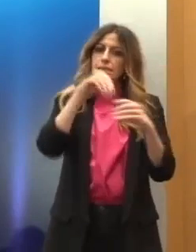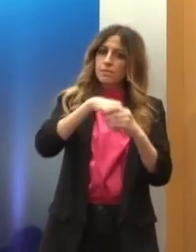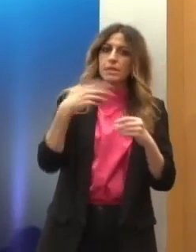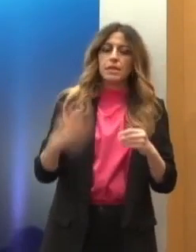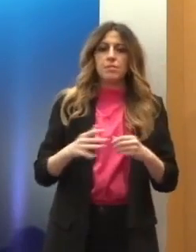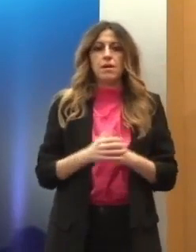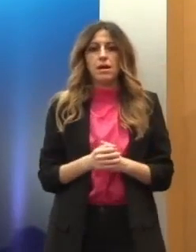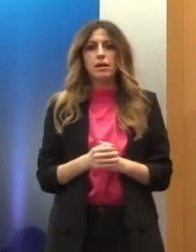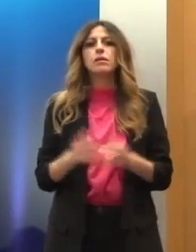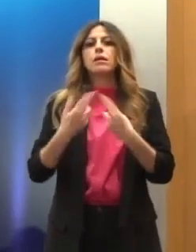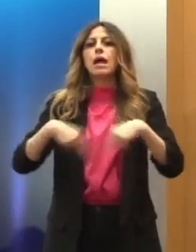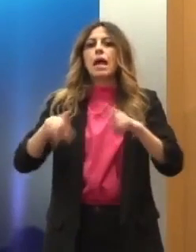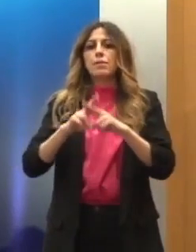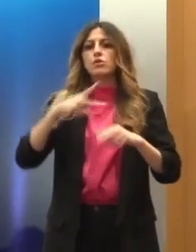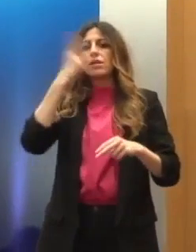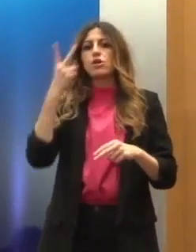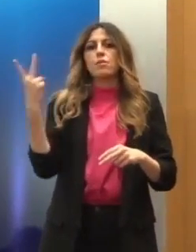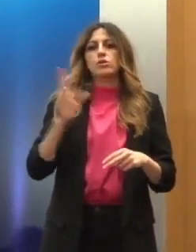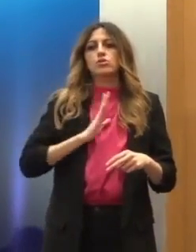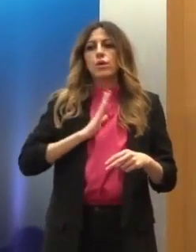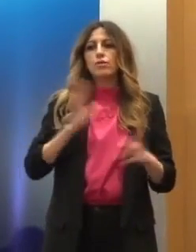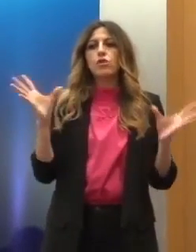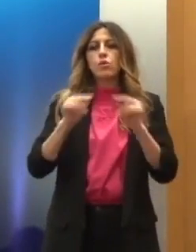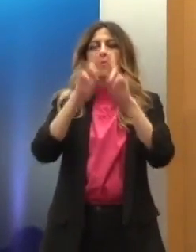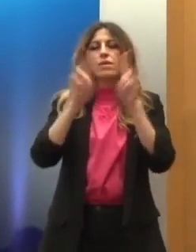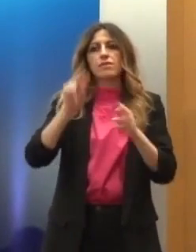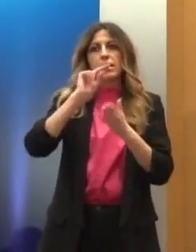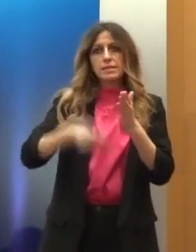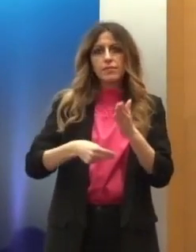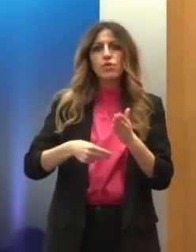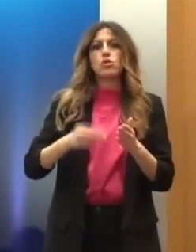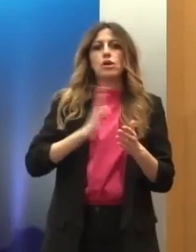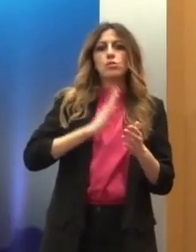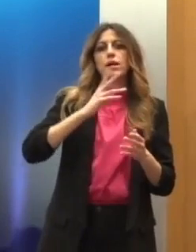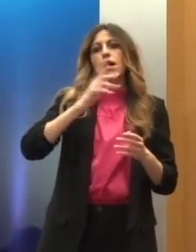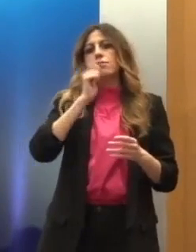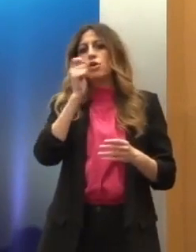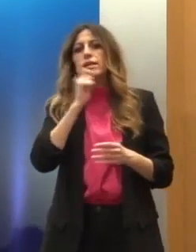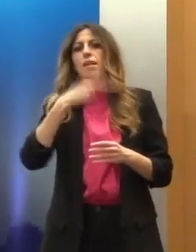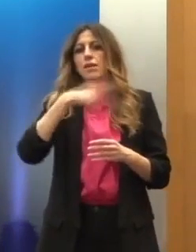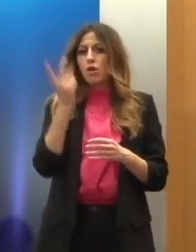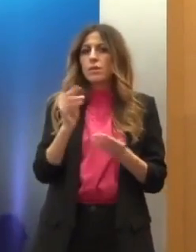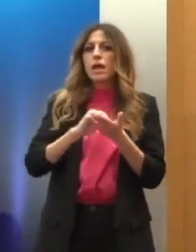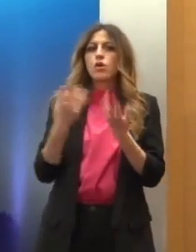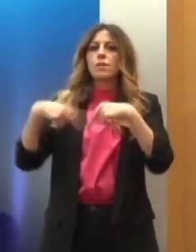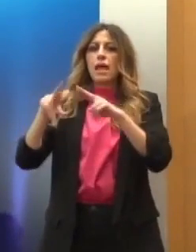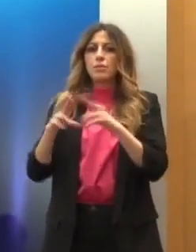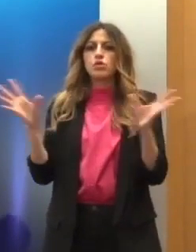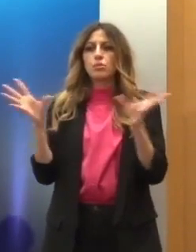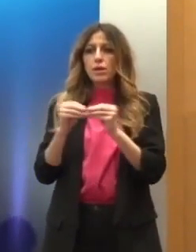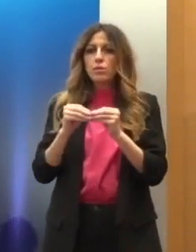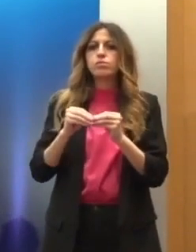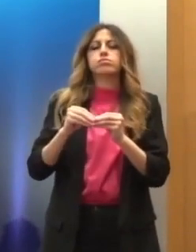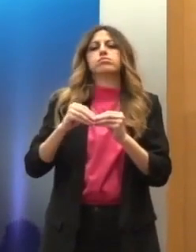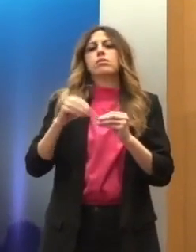Επιτροπής Δικαιωμάτων του Ανθρώπου του Διεθνούς Συμφώνου για τα Ατομικά και Πολιτικά Δικαιώματα, της Επιτροπής Κατά των Φυλετικών Διακρίσεων και στην Οικουμενική